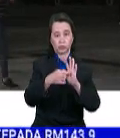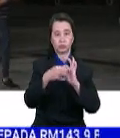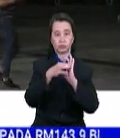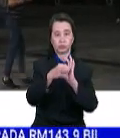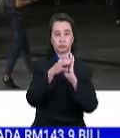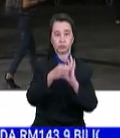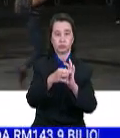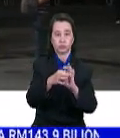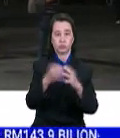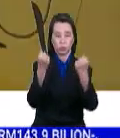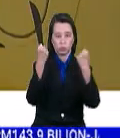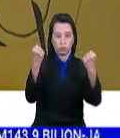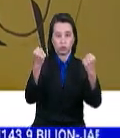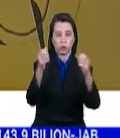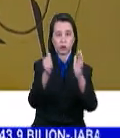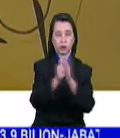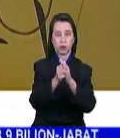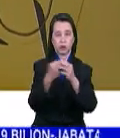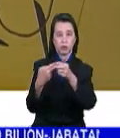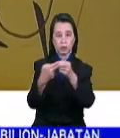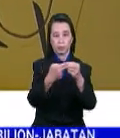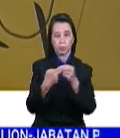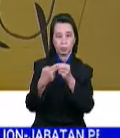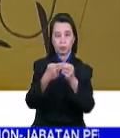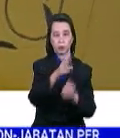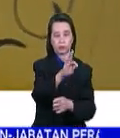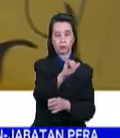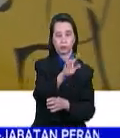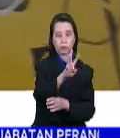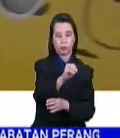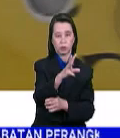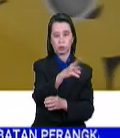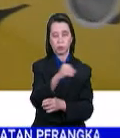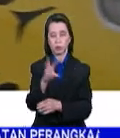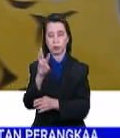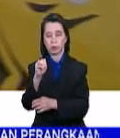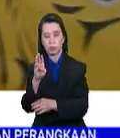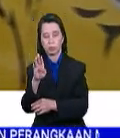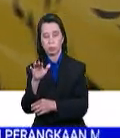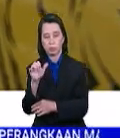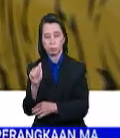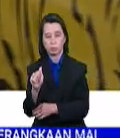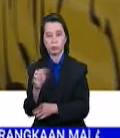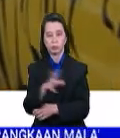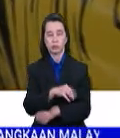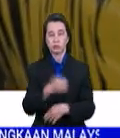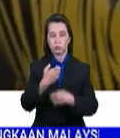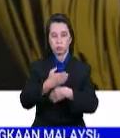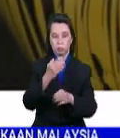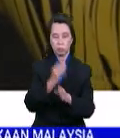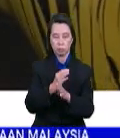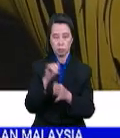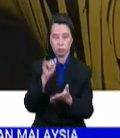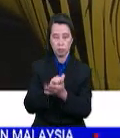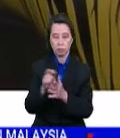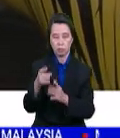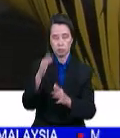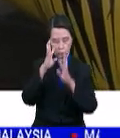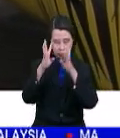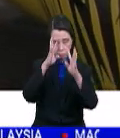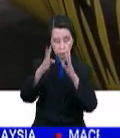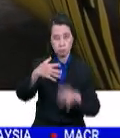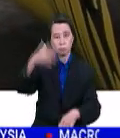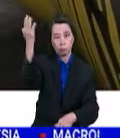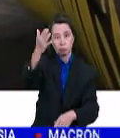kerjasama kekuatan dan perpaduan antara FM dan Malaysia Airlines rekabentuk library tersebut dihasilkan